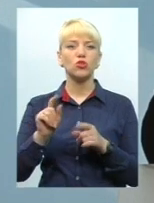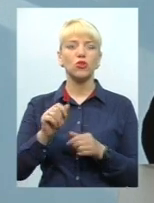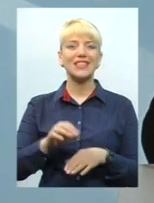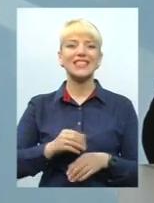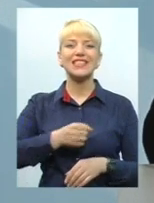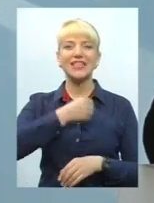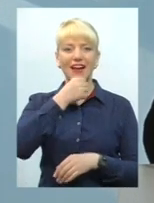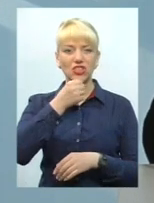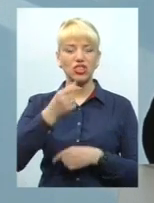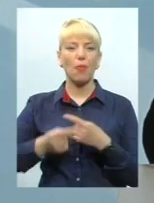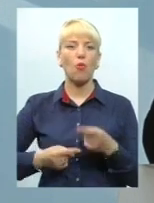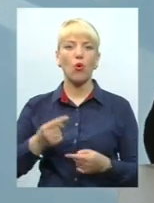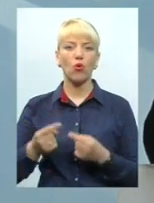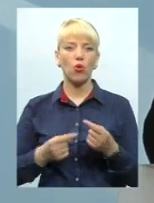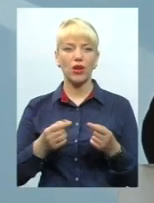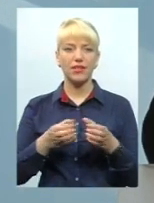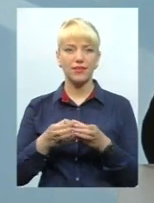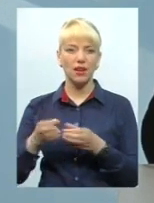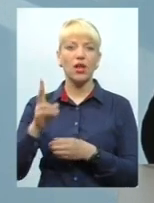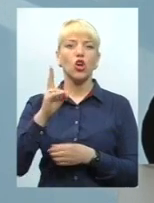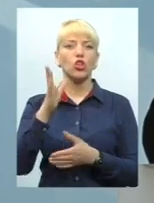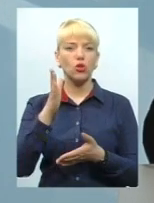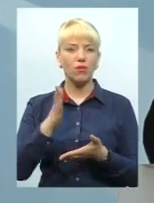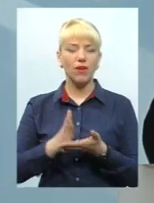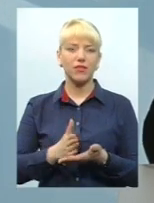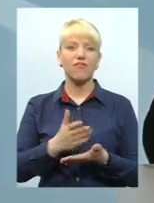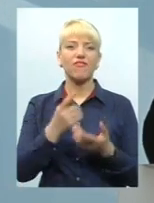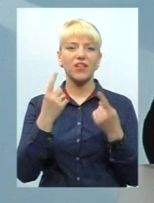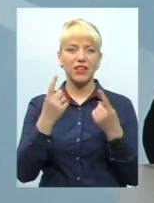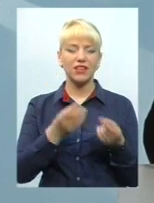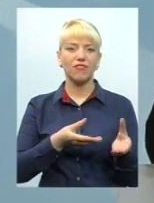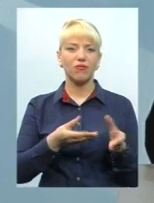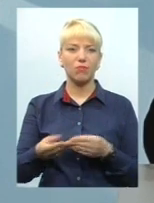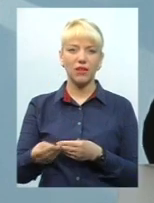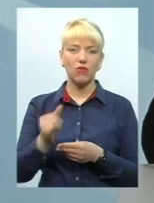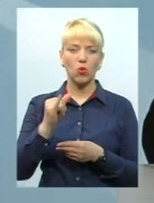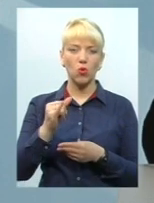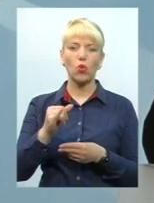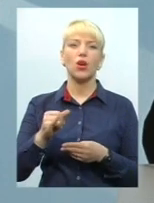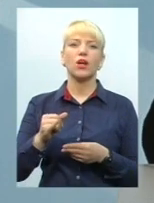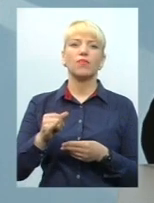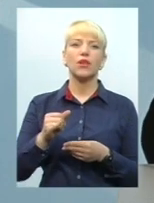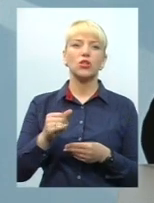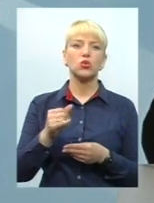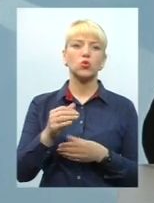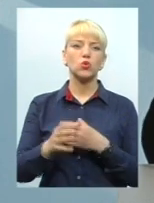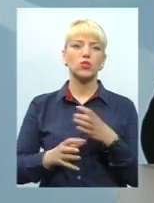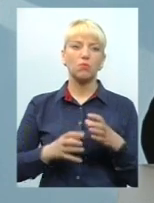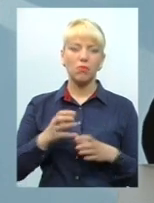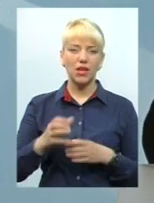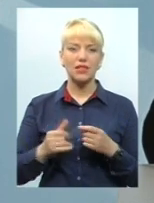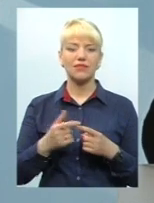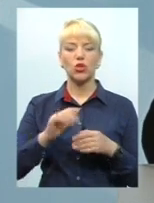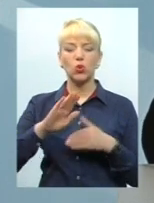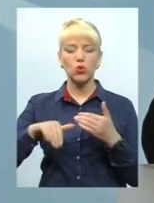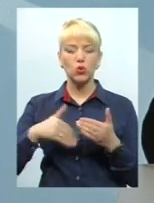у нас має досить великий вплив в суспільстві, і до сьогоднішнього дня, і в політичному